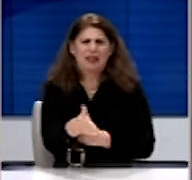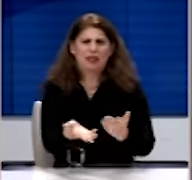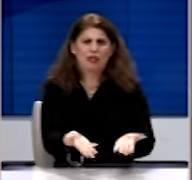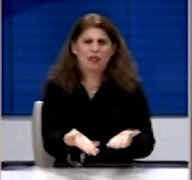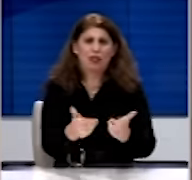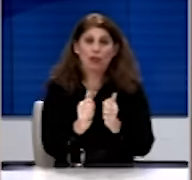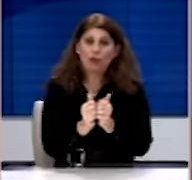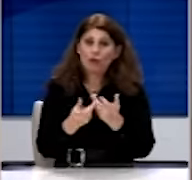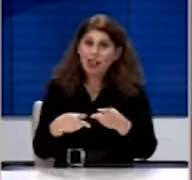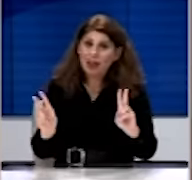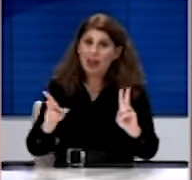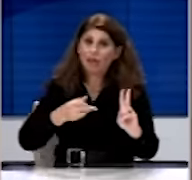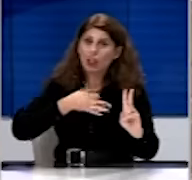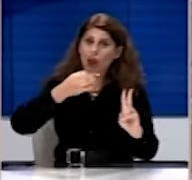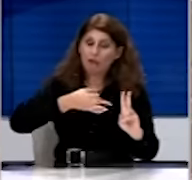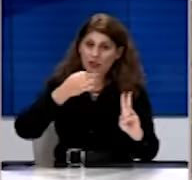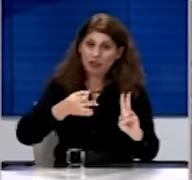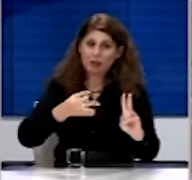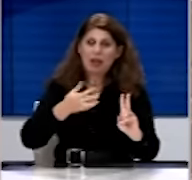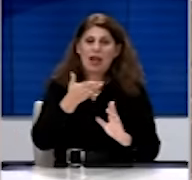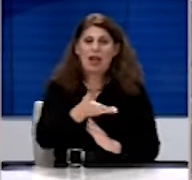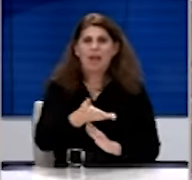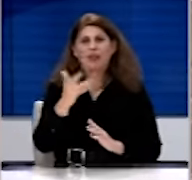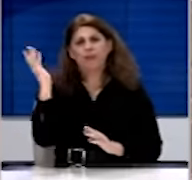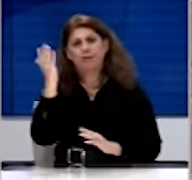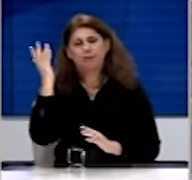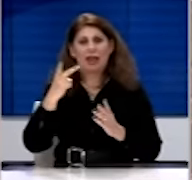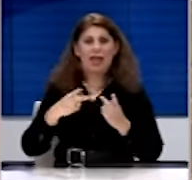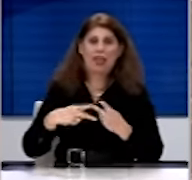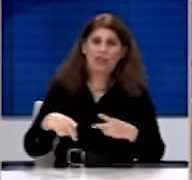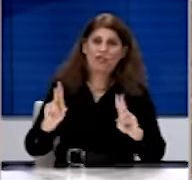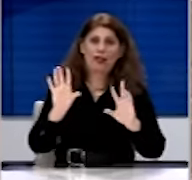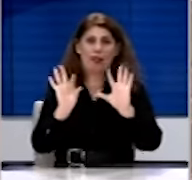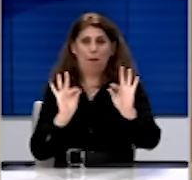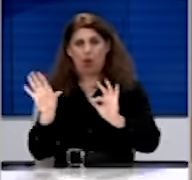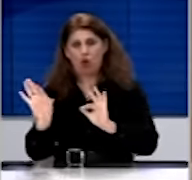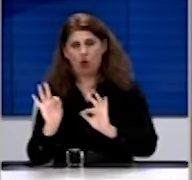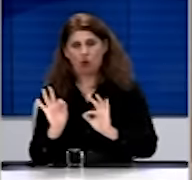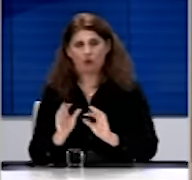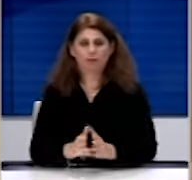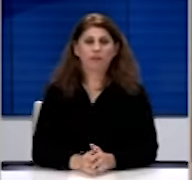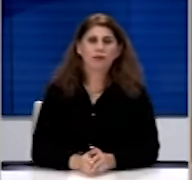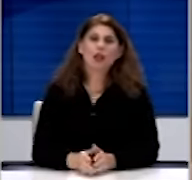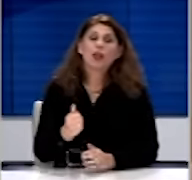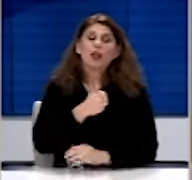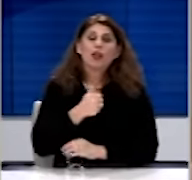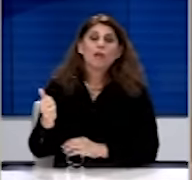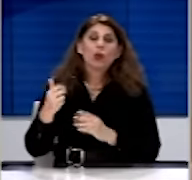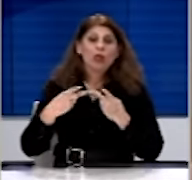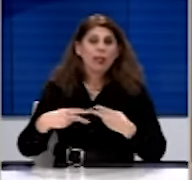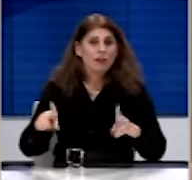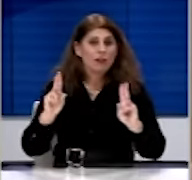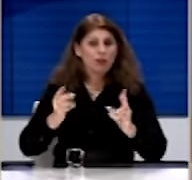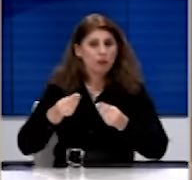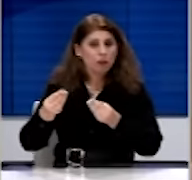το φιλελεύθερο αφήγημά σας αυτά τα περί ελευθερίας επιλογών. Τη μόνη ελευθερία που δίνεται τελικά